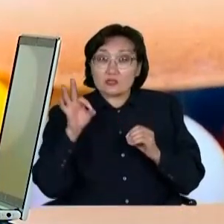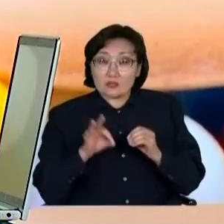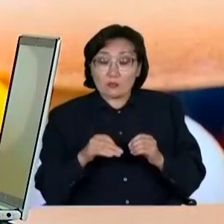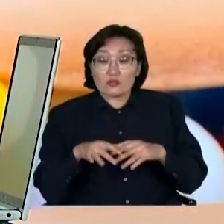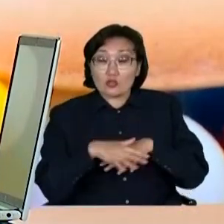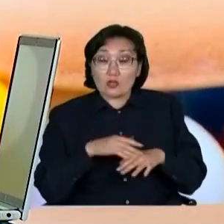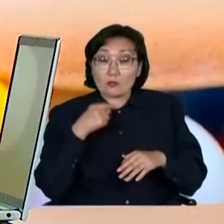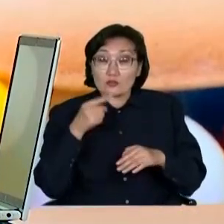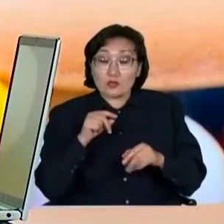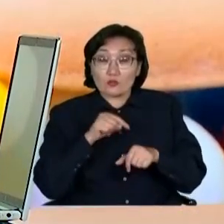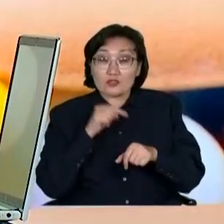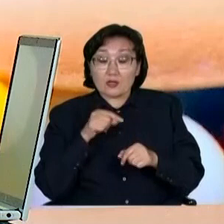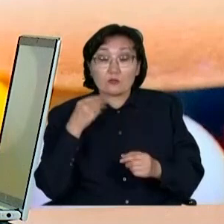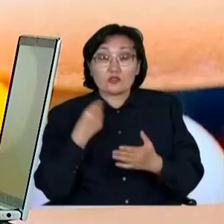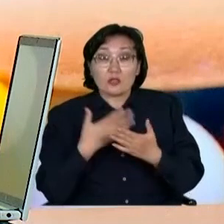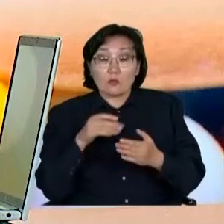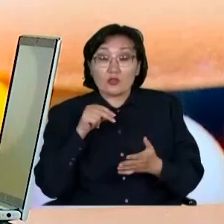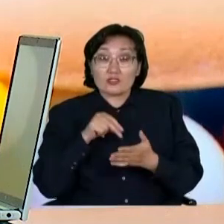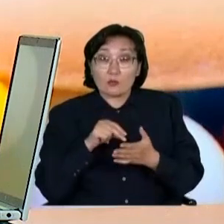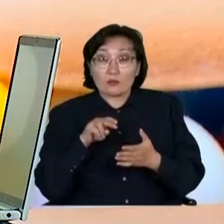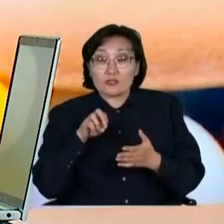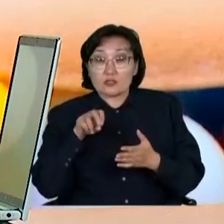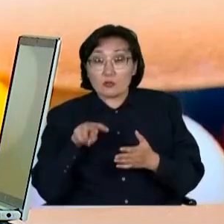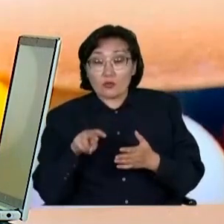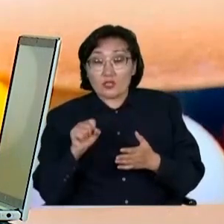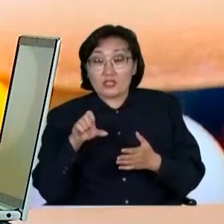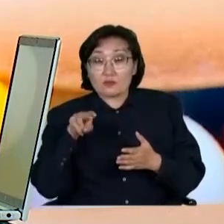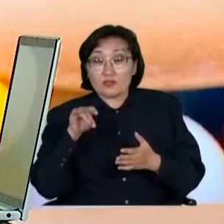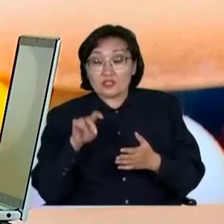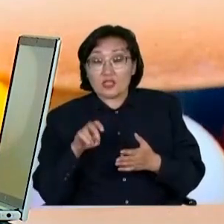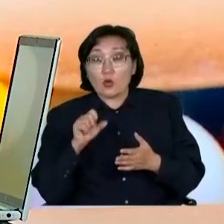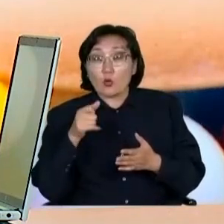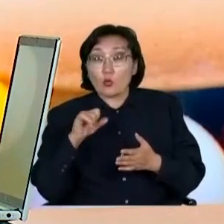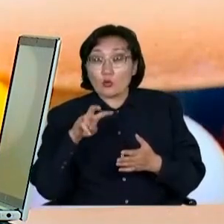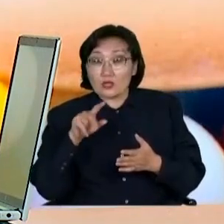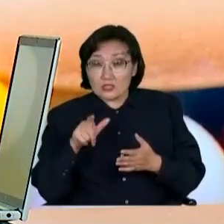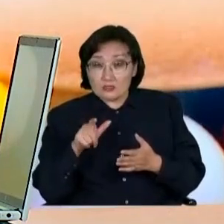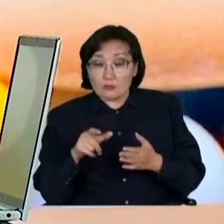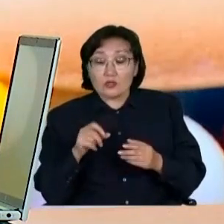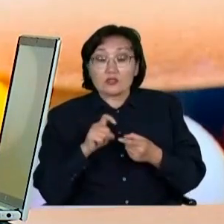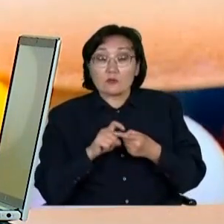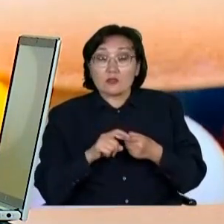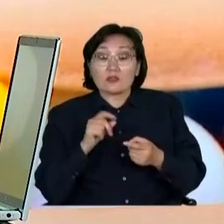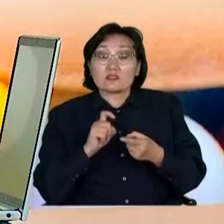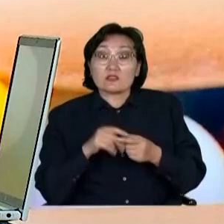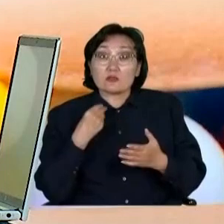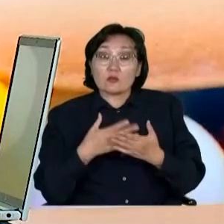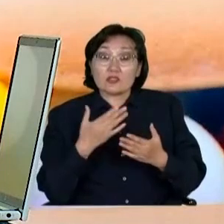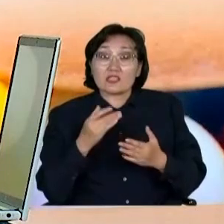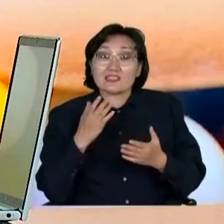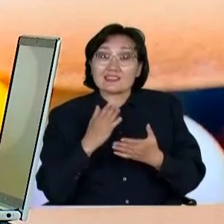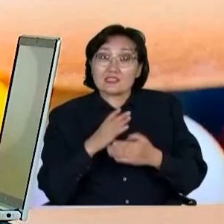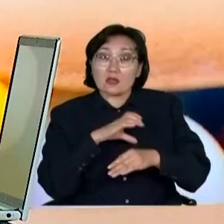Жители говорят, что ощутимо подскочили в стоимости парацетамол, аспирин и активированный уголь. С чем связано подорожание? Есть ли